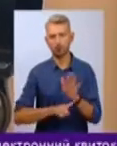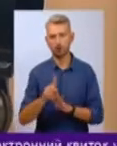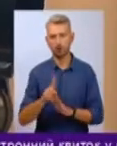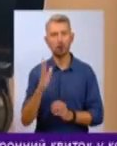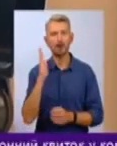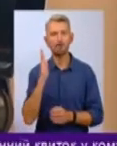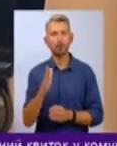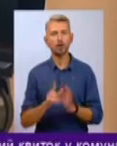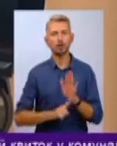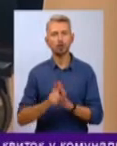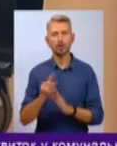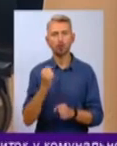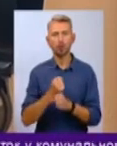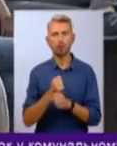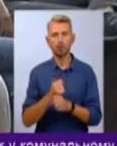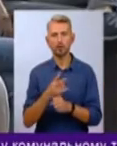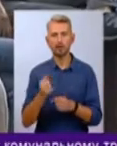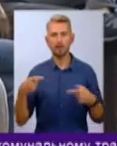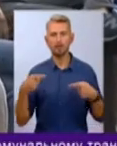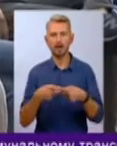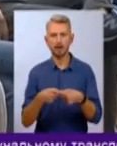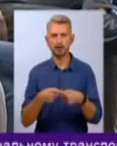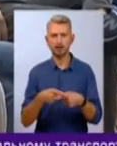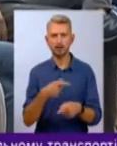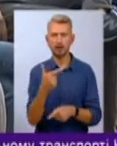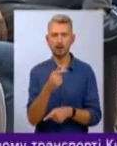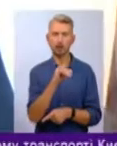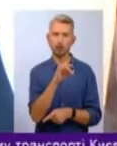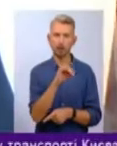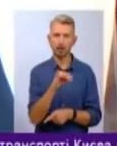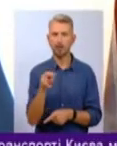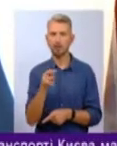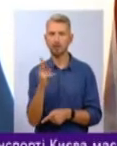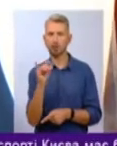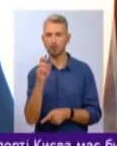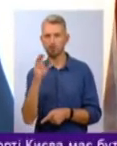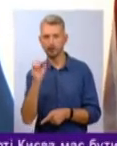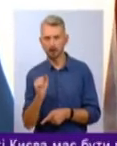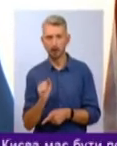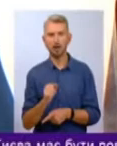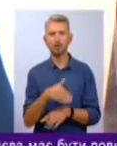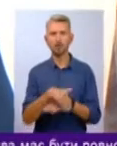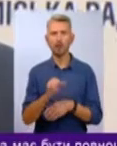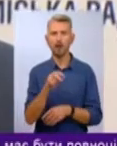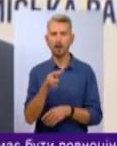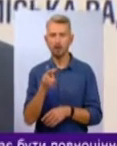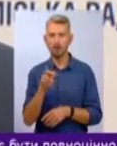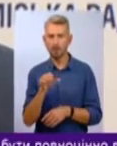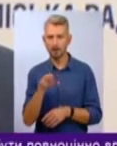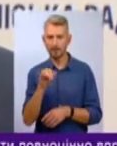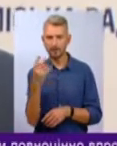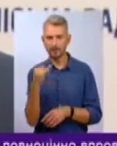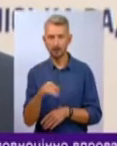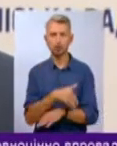Буде розпочато роботи на перетині Гната Юри і Лесі Курбаса, по вулиці Алма-Атинській, по вулиці